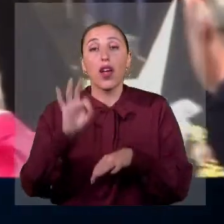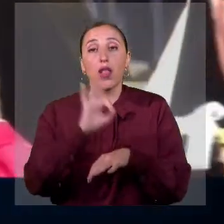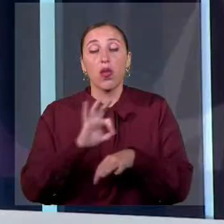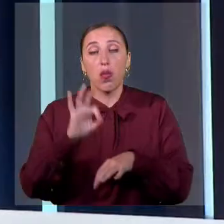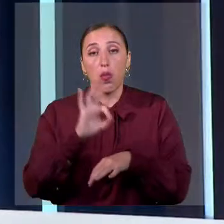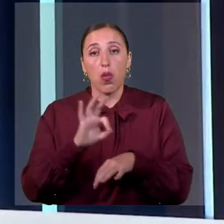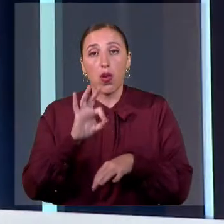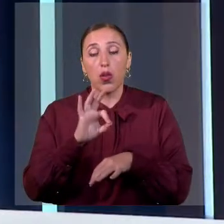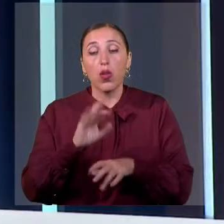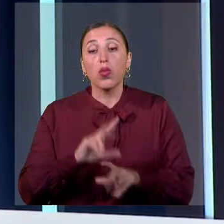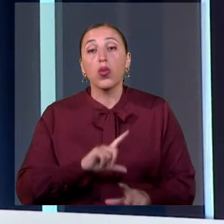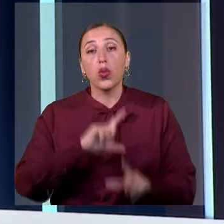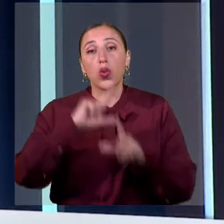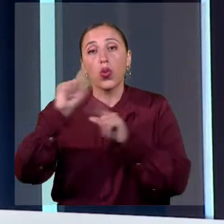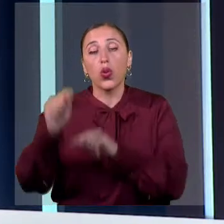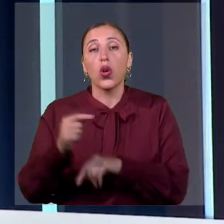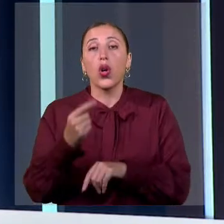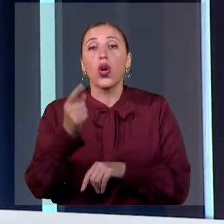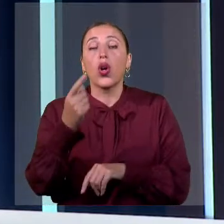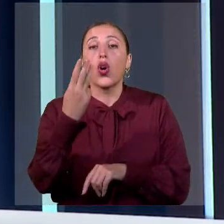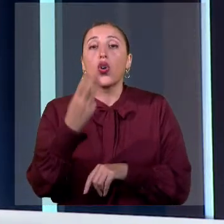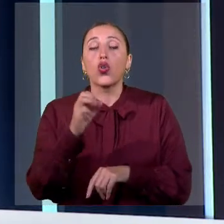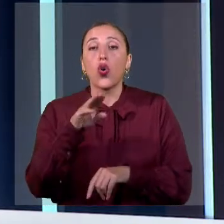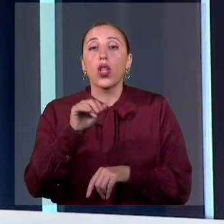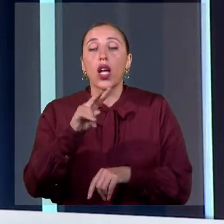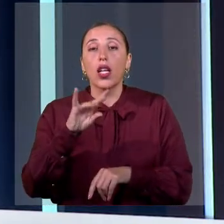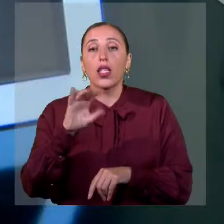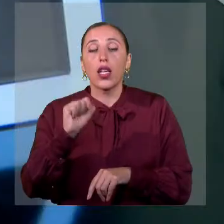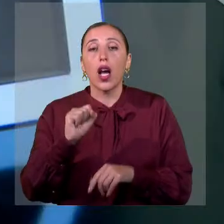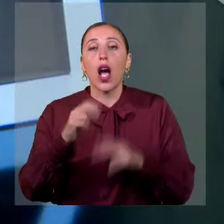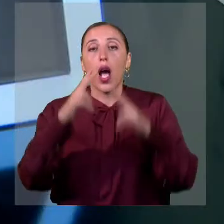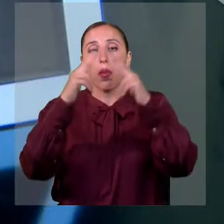են Շոտլանդիայի Բալմորալ դղյակ։